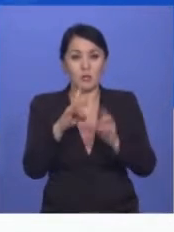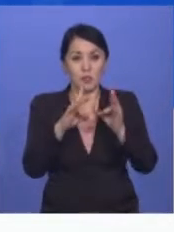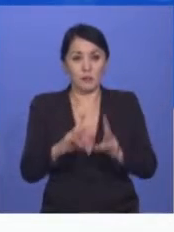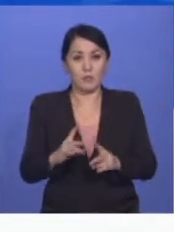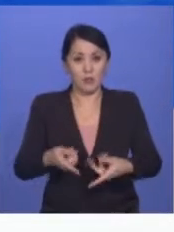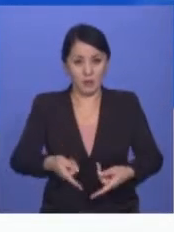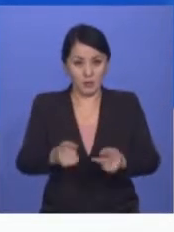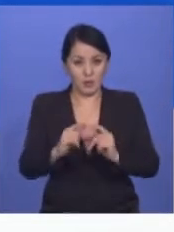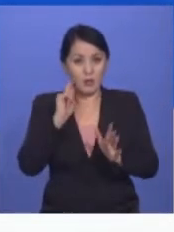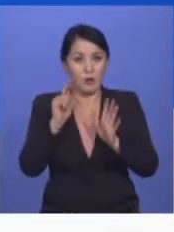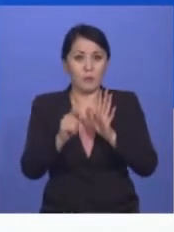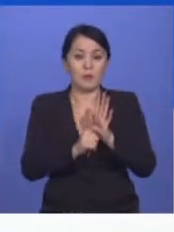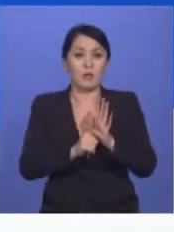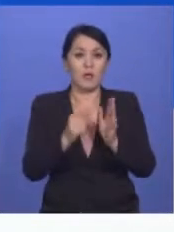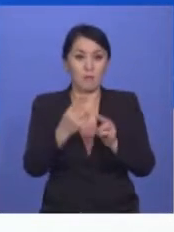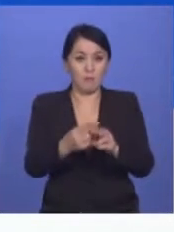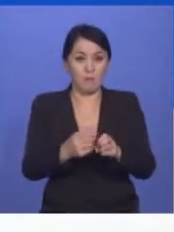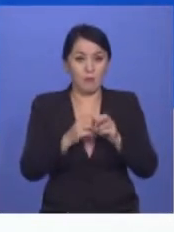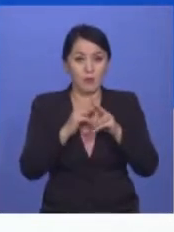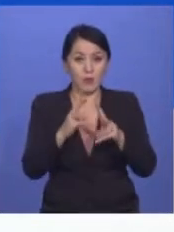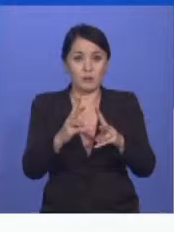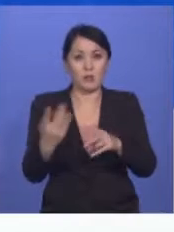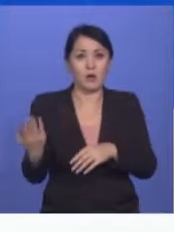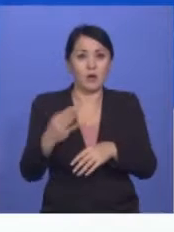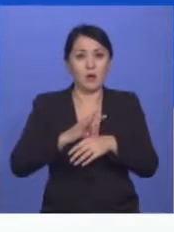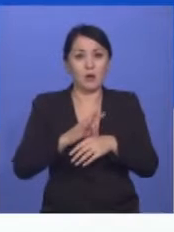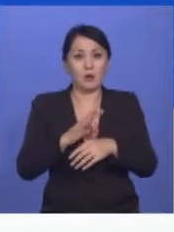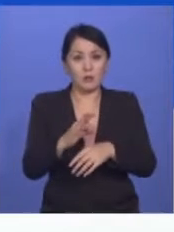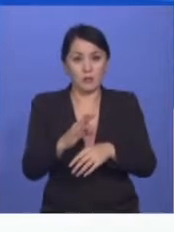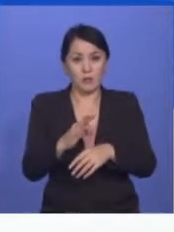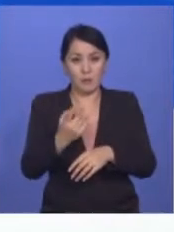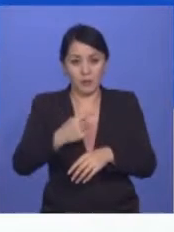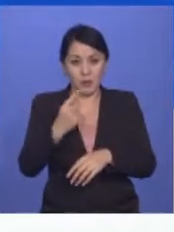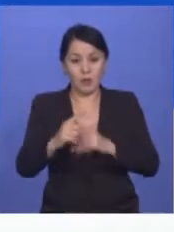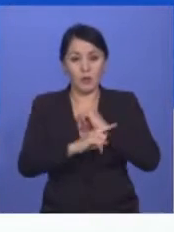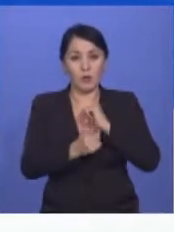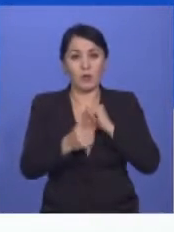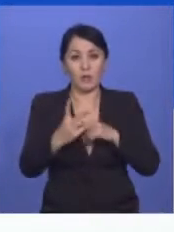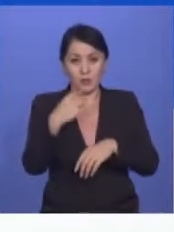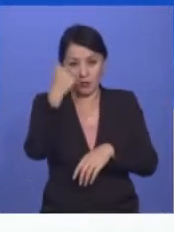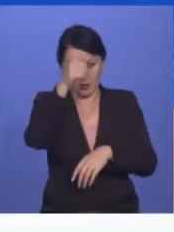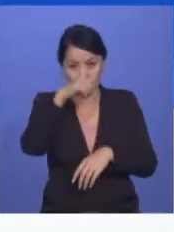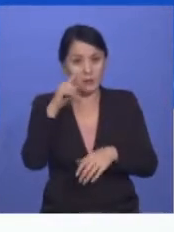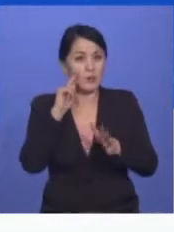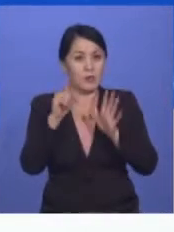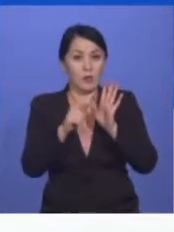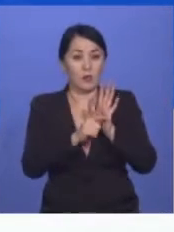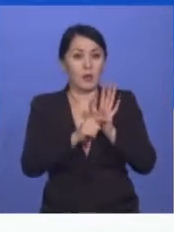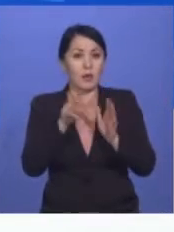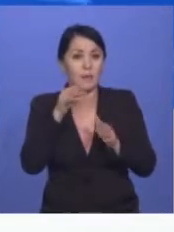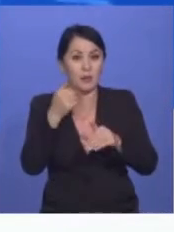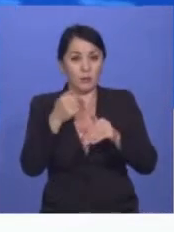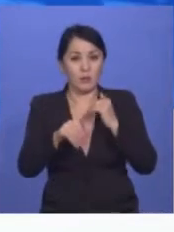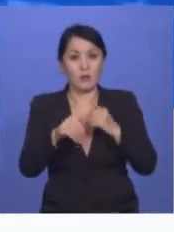төтенше жағдайлар департаменті қыс қауіпсіз өту үшін қандай шаралардың қолға алынғанын айтып берді. Соңғы екі жылда қыс мезгілінде